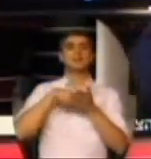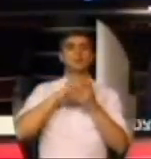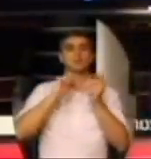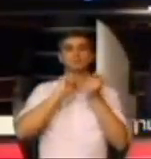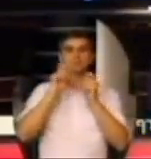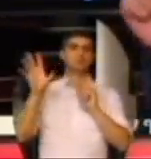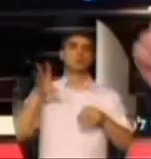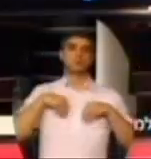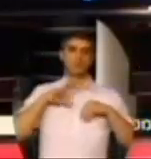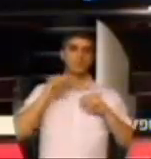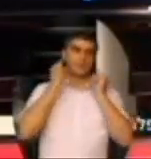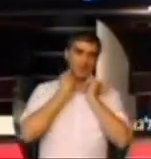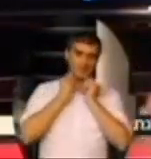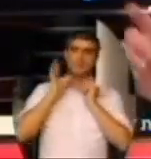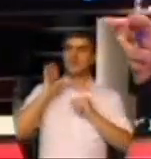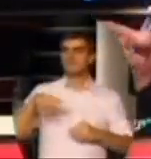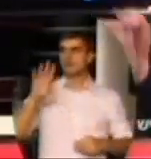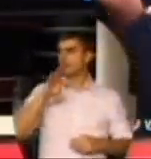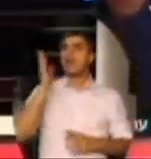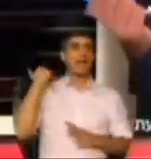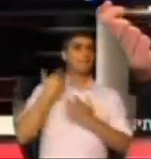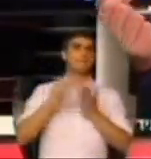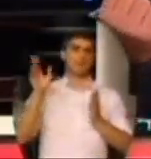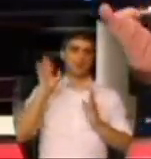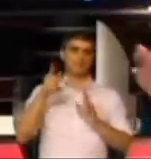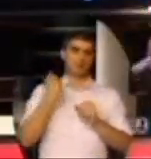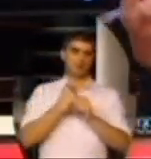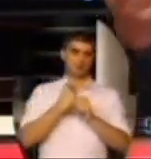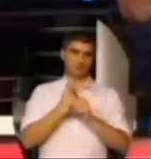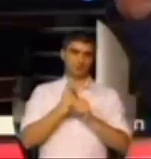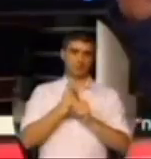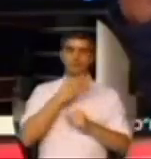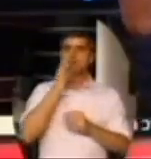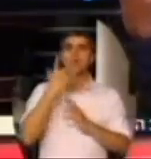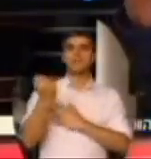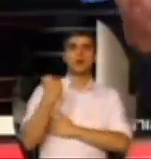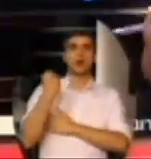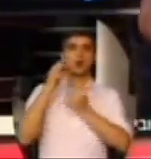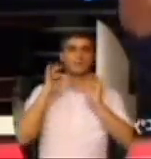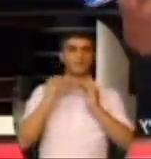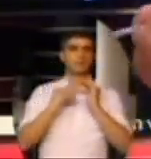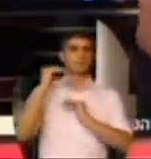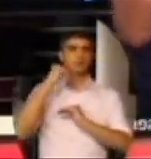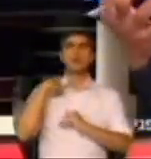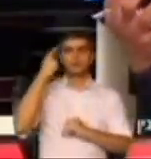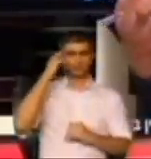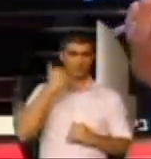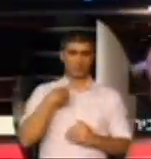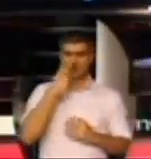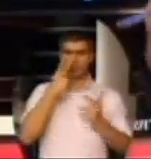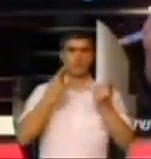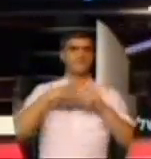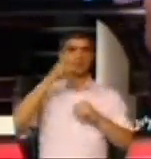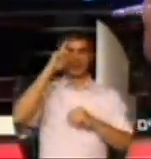שמוסכם גם נכון השאלה המתבקשת היא כמה הכוח שלו באמת התעצם אז אנחנו יודעים שכן וראינו את זה